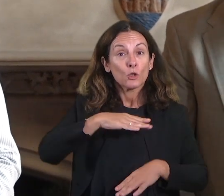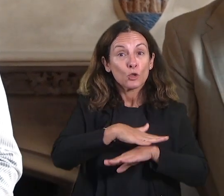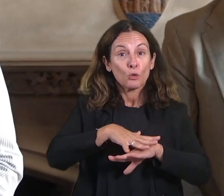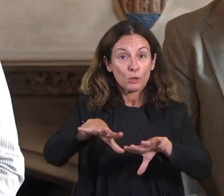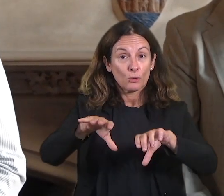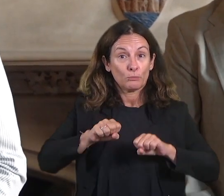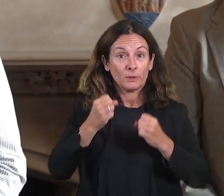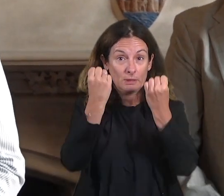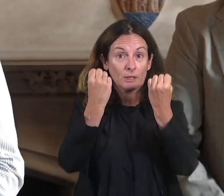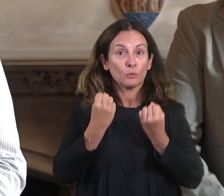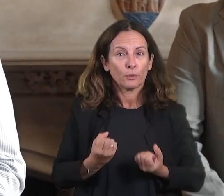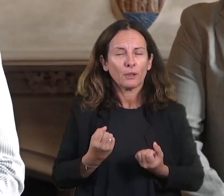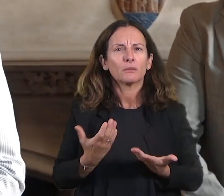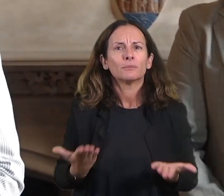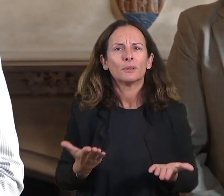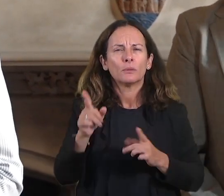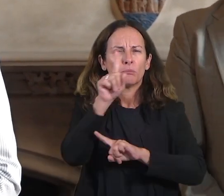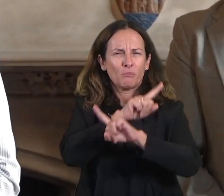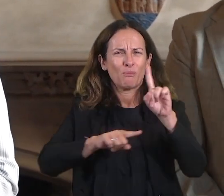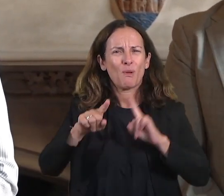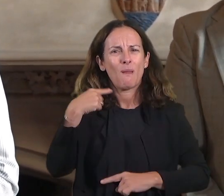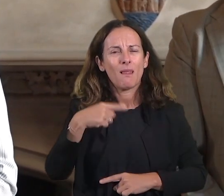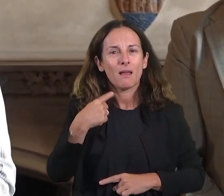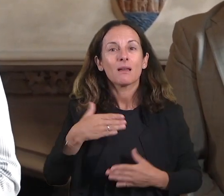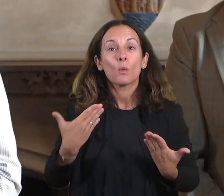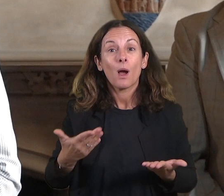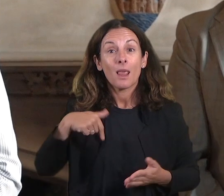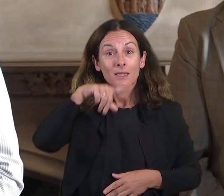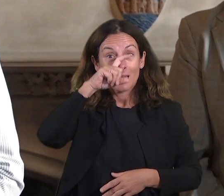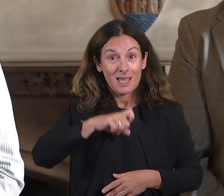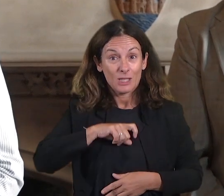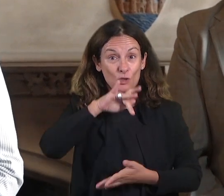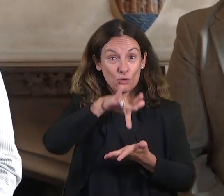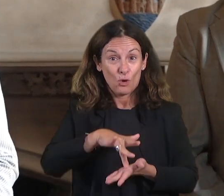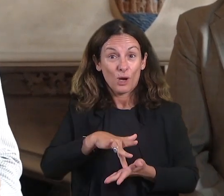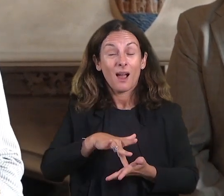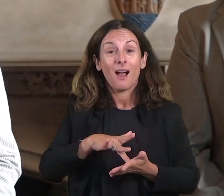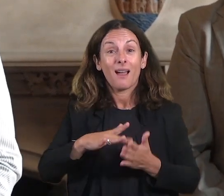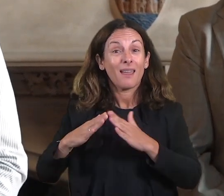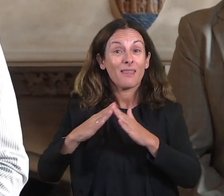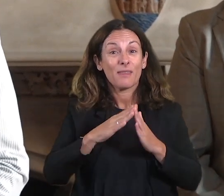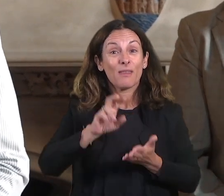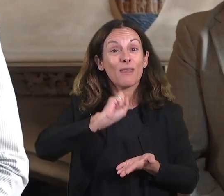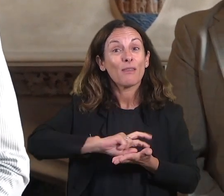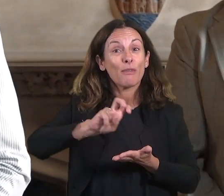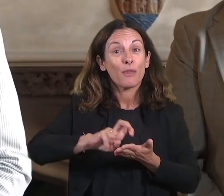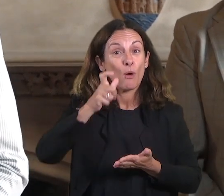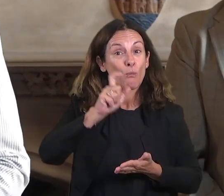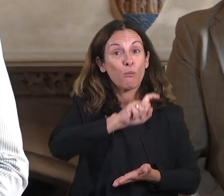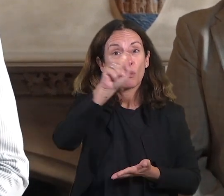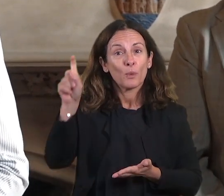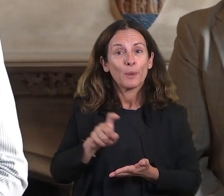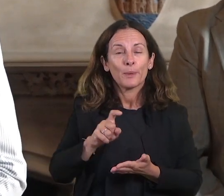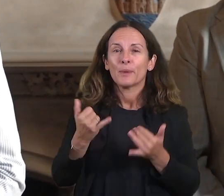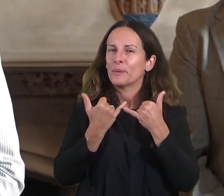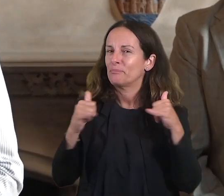amb un problema, que és que aquesta edició de la pujada a Lluc de la part forana no se podia celebrar. Des del